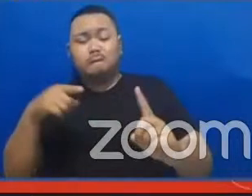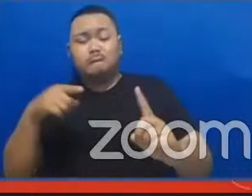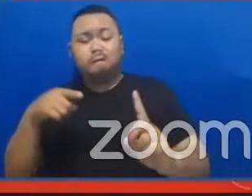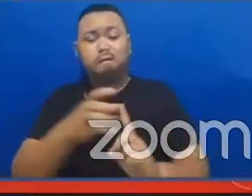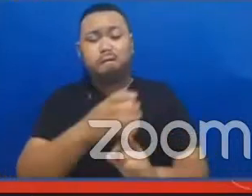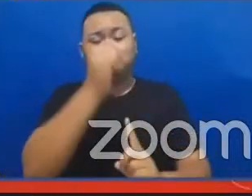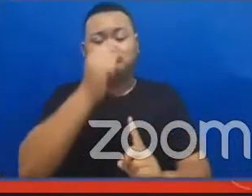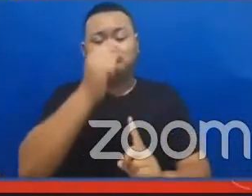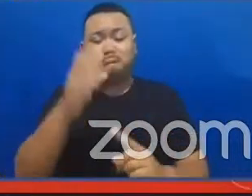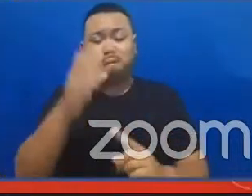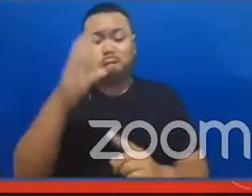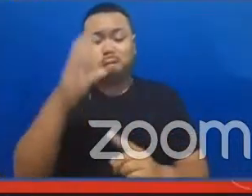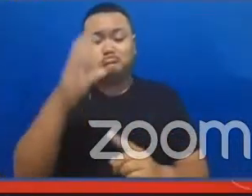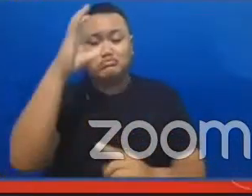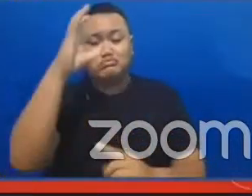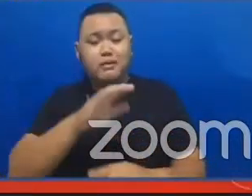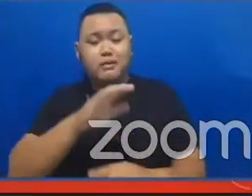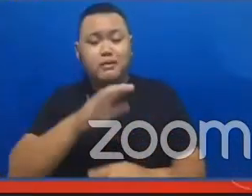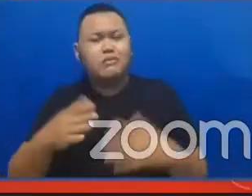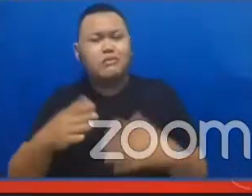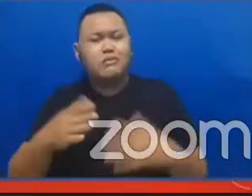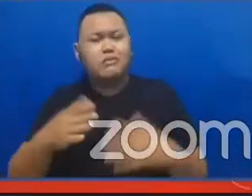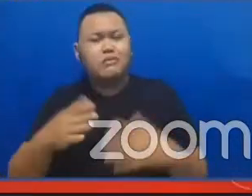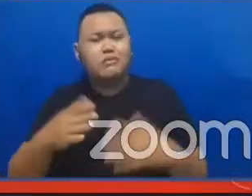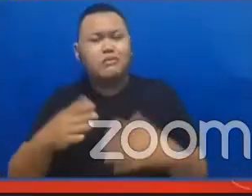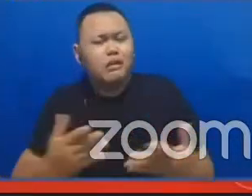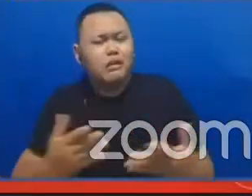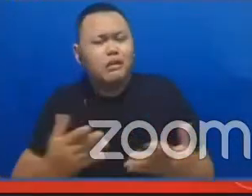ini Pak. Dari Ibu Nadila. Ya, terima kasih. Ya.